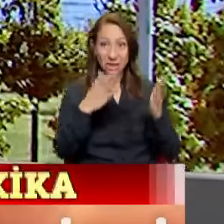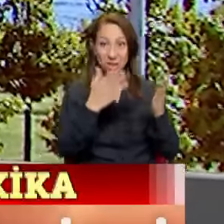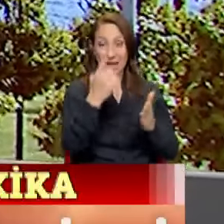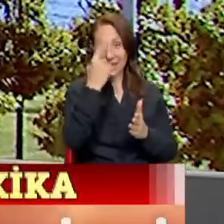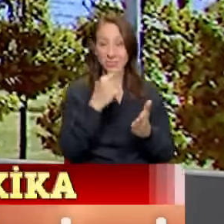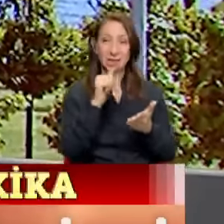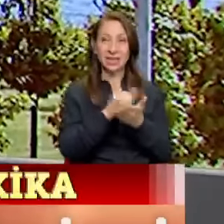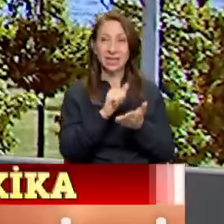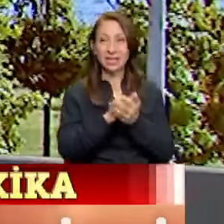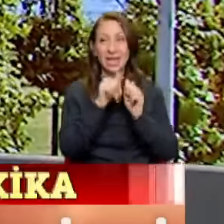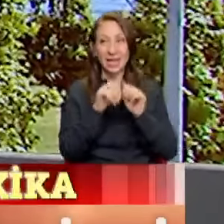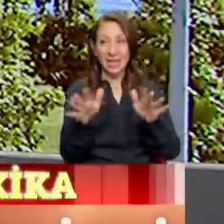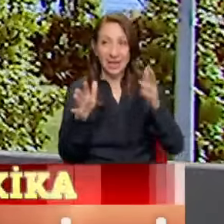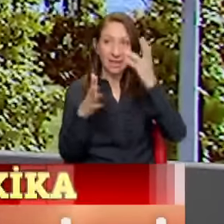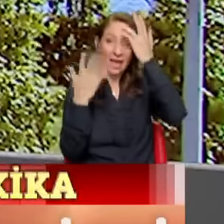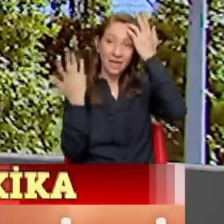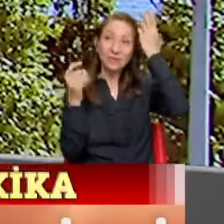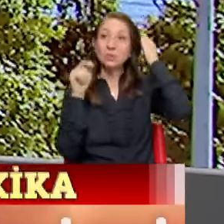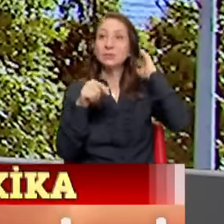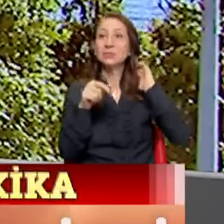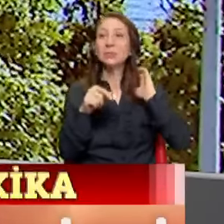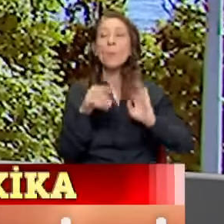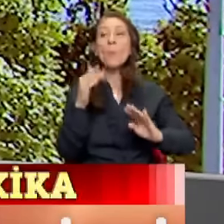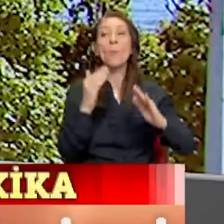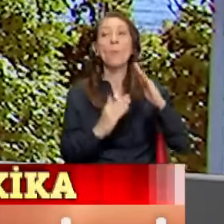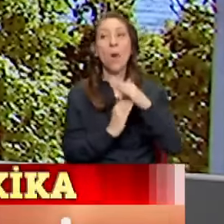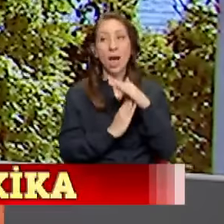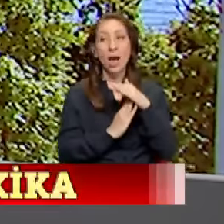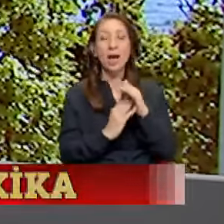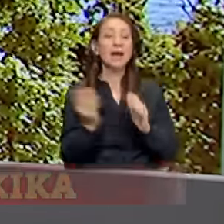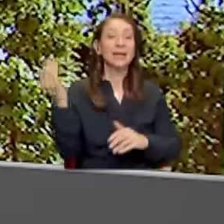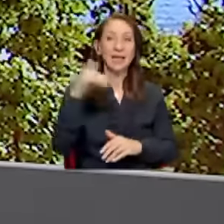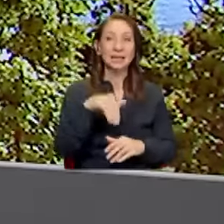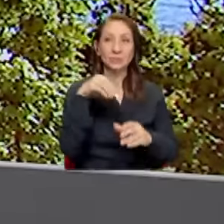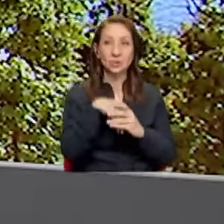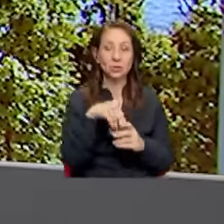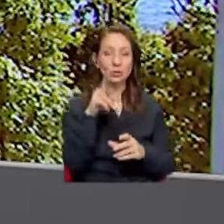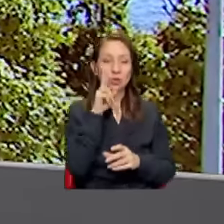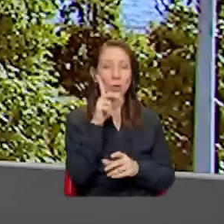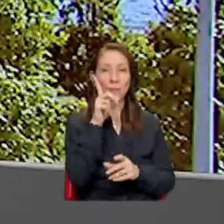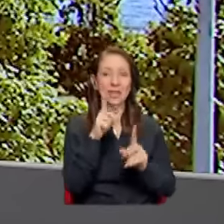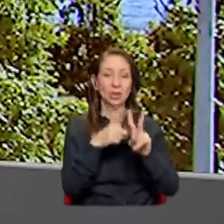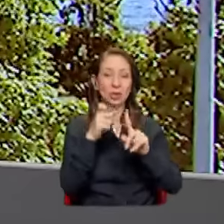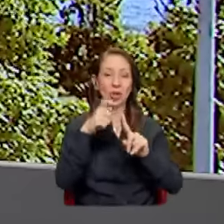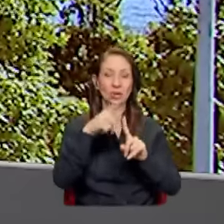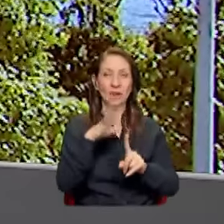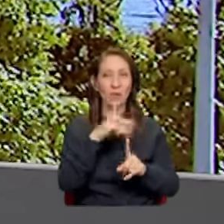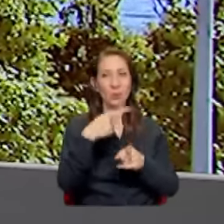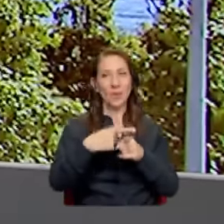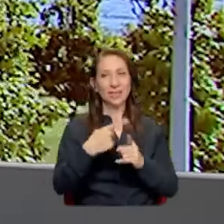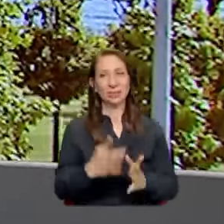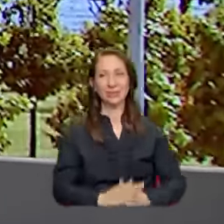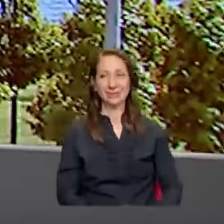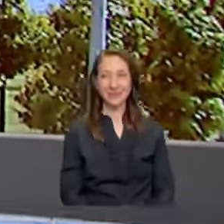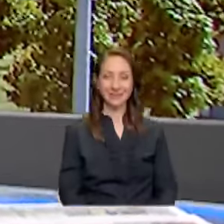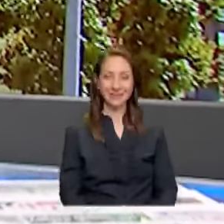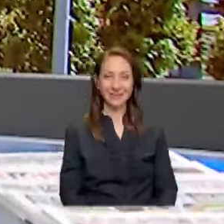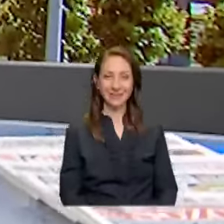resmi gazetede yayınlandı Efendim şimdi molaya gidiyoruz döndüğümüzde son bir notumuz daha var Onu